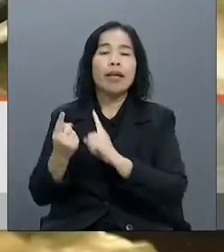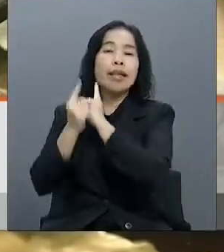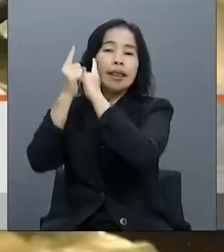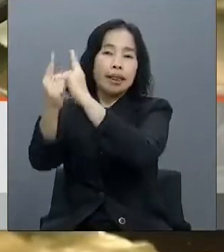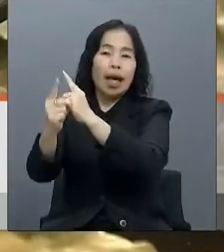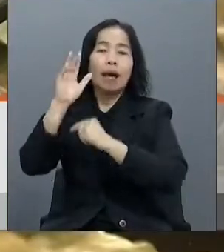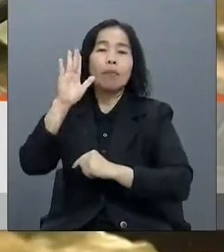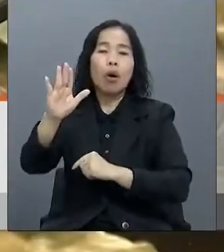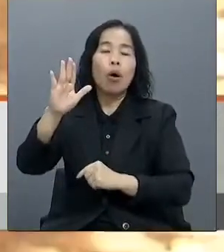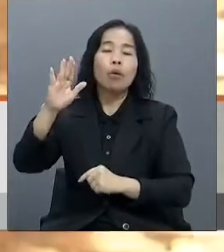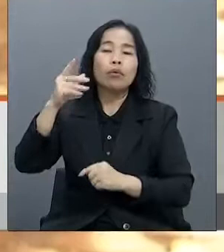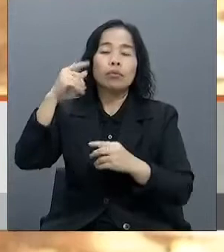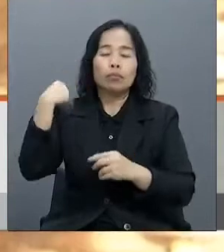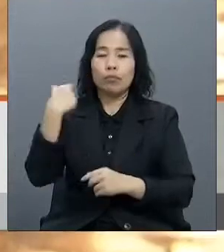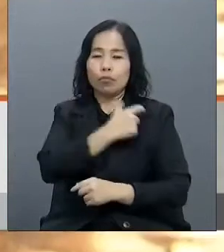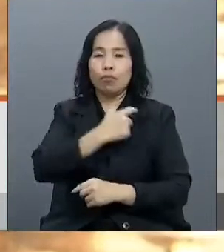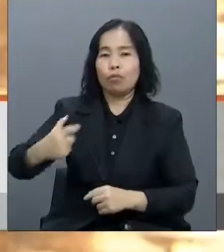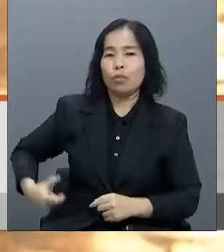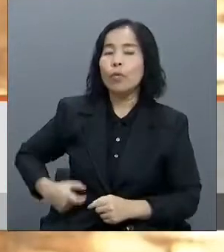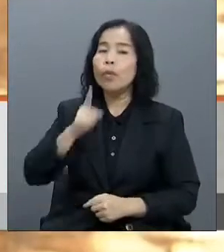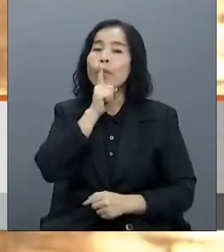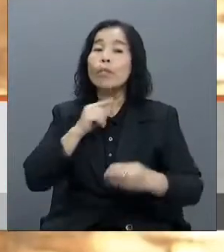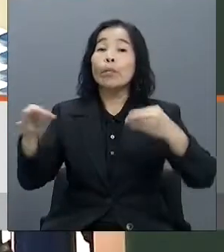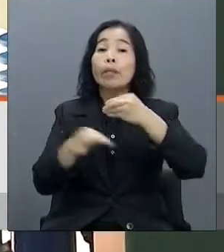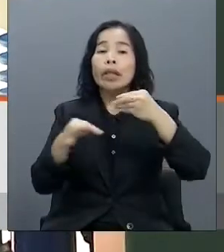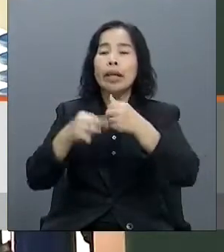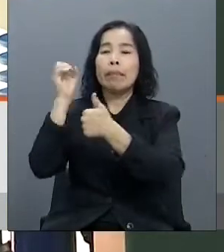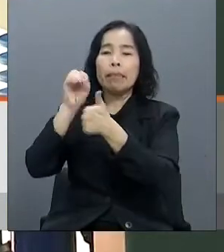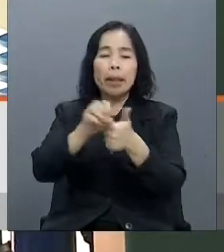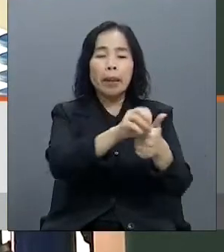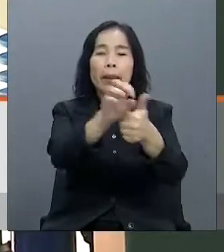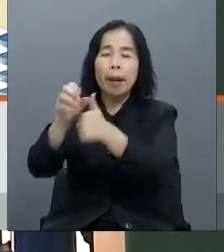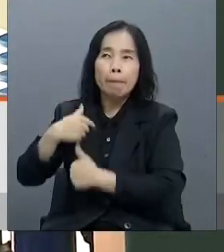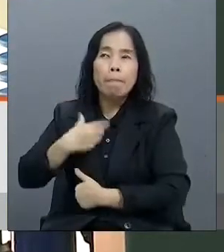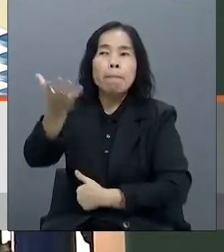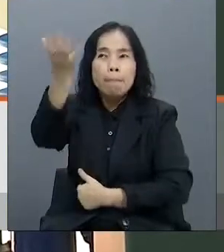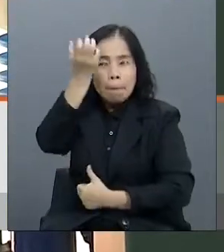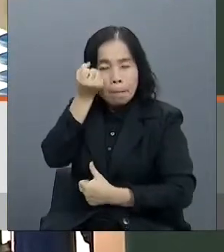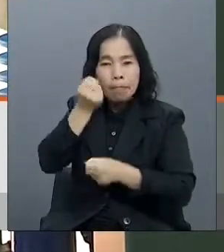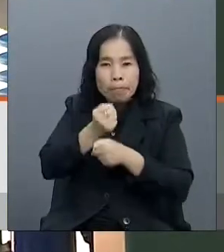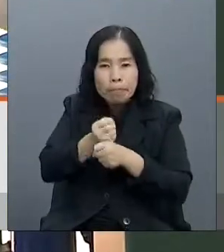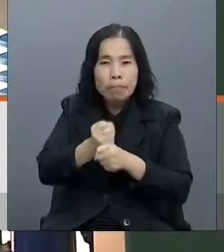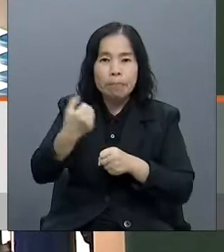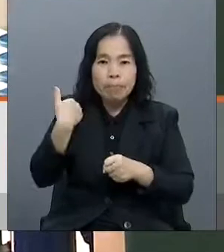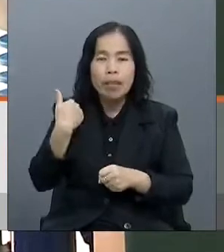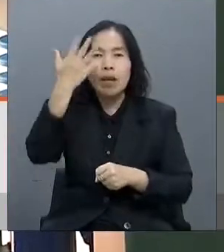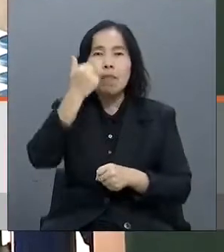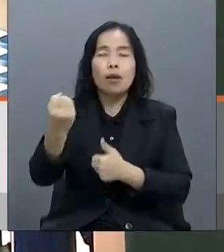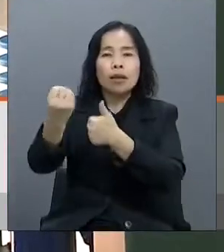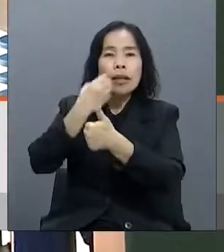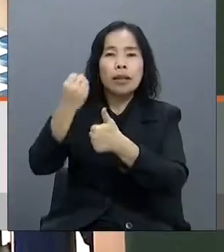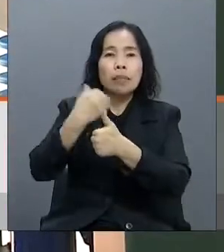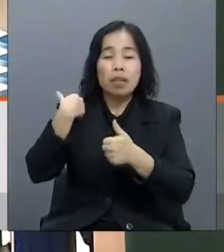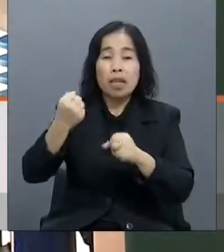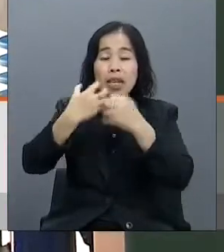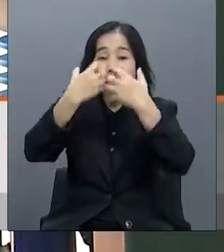จ้ากรมสมเด็จพระเทพรัตนราชสุดาสยามบรมราชกุมารีได้พระราชทานเครื่องปั๊มจำนวน4เครื่องนำม